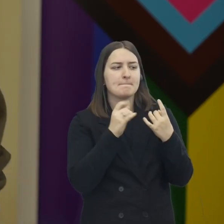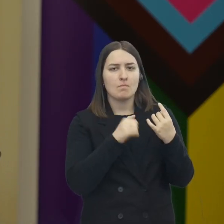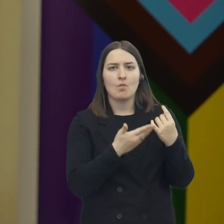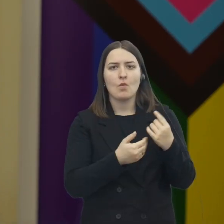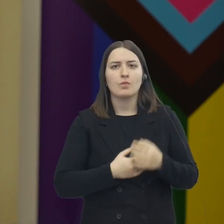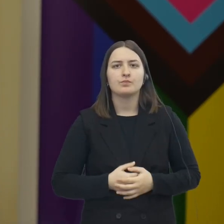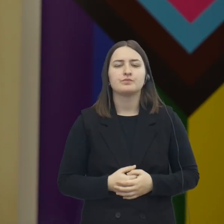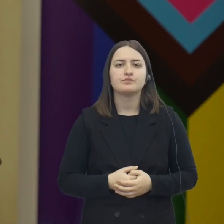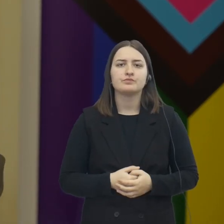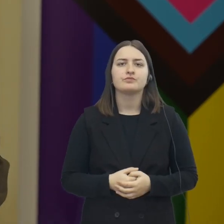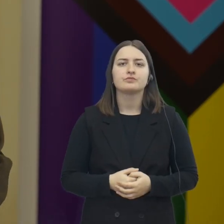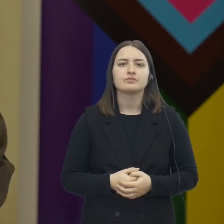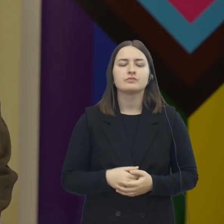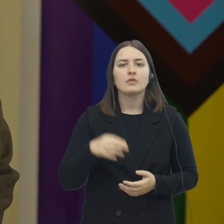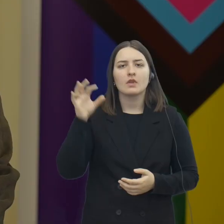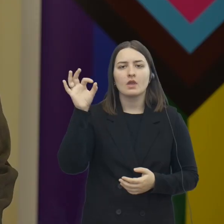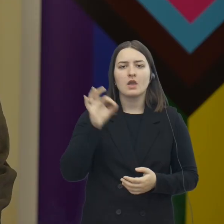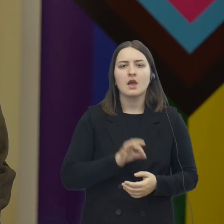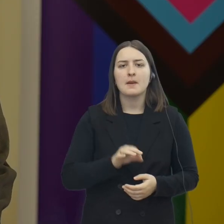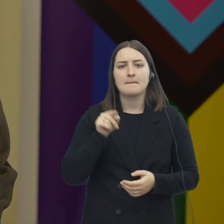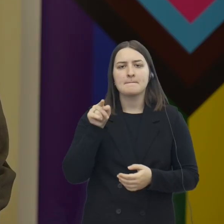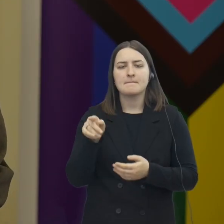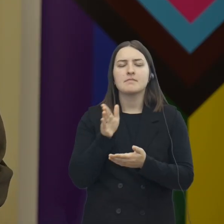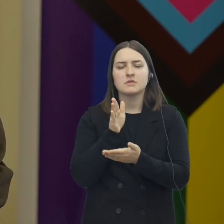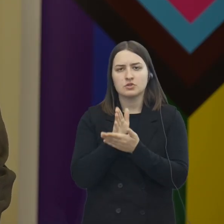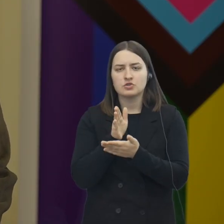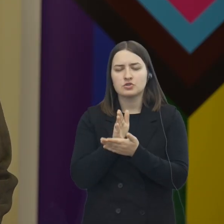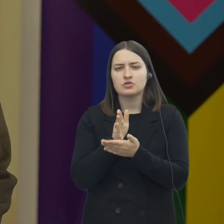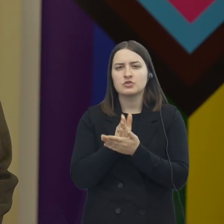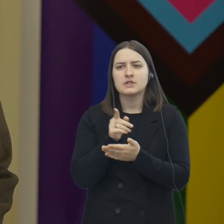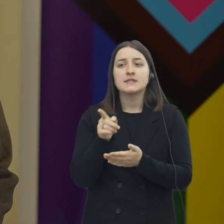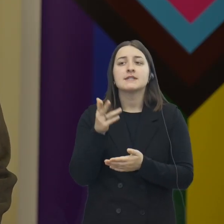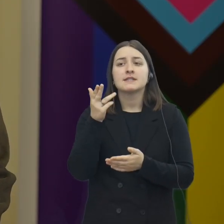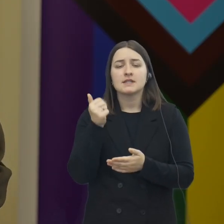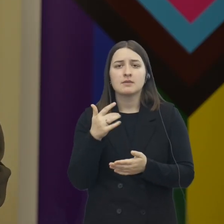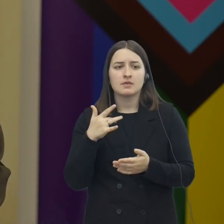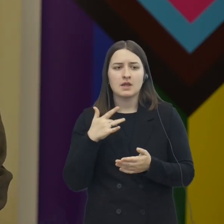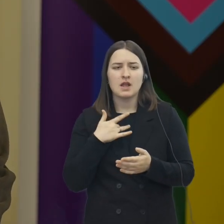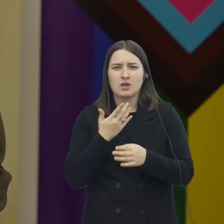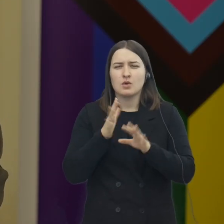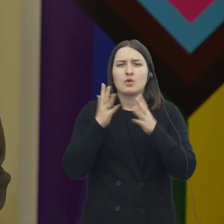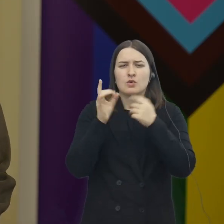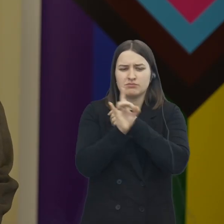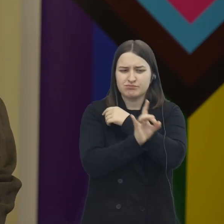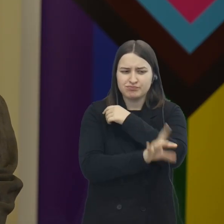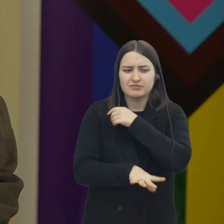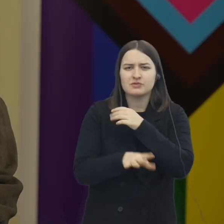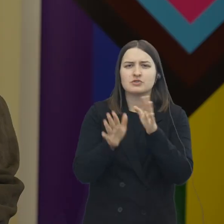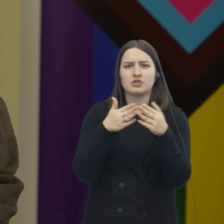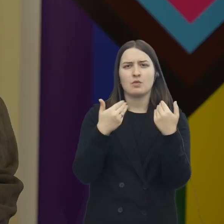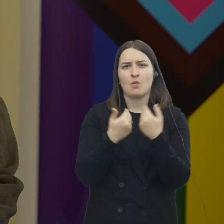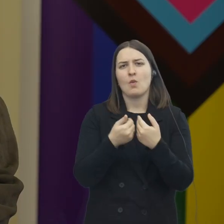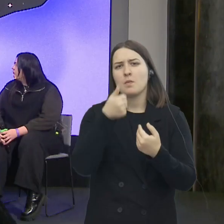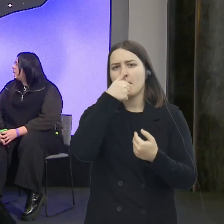Tai dažnai turbūt būna šitas stereotipas, kad galbūt tai yra taip iš sunkiau galbūt gyvenančių šeimų ir panašiai, bet